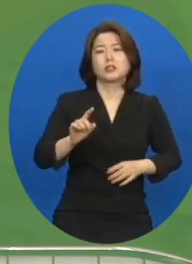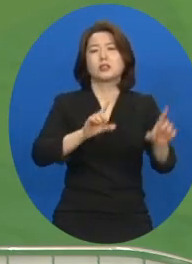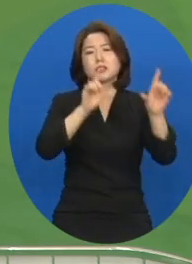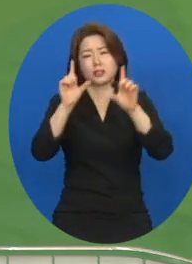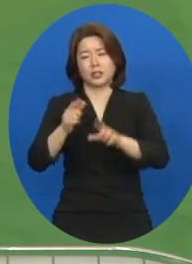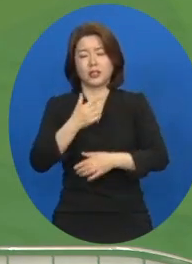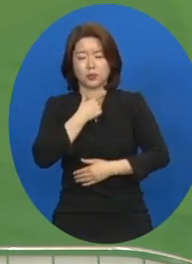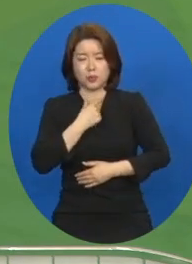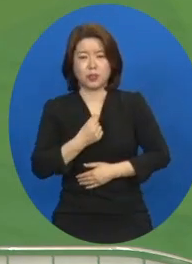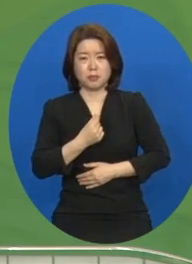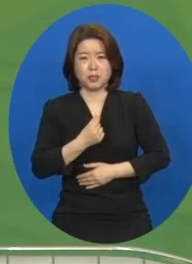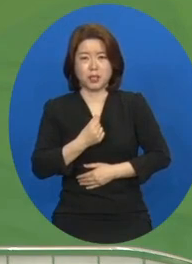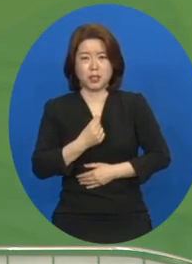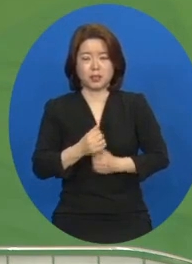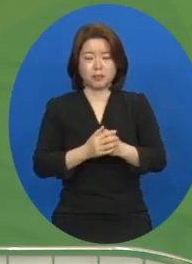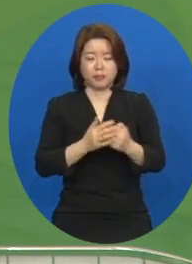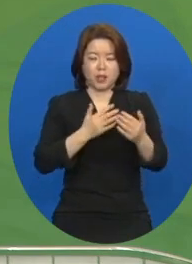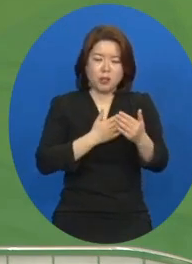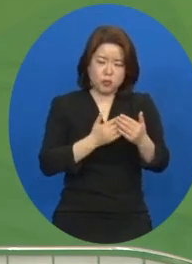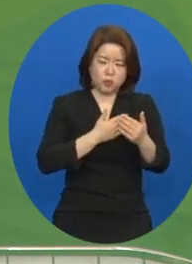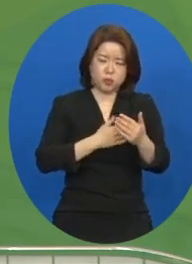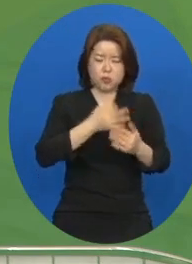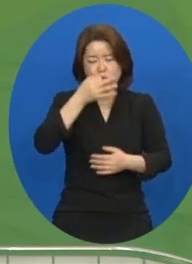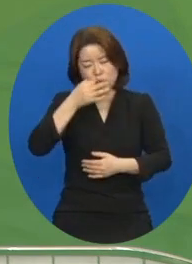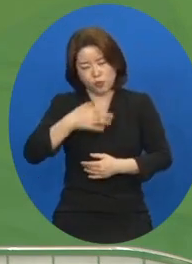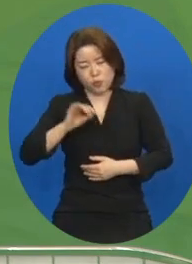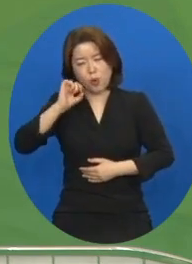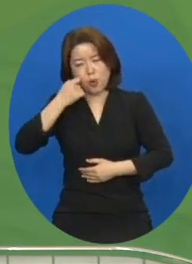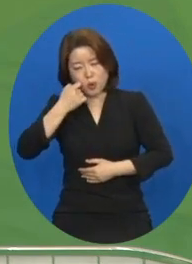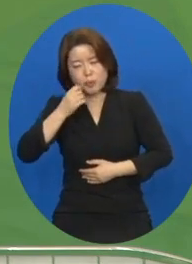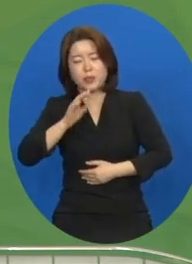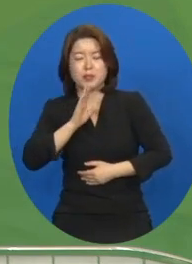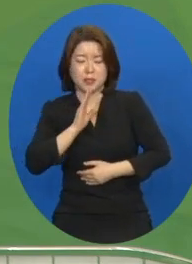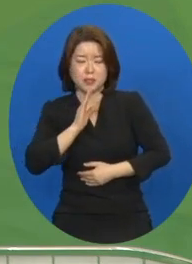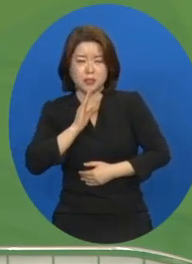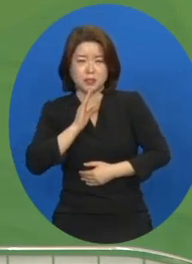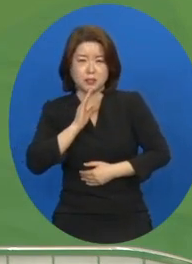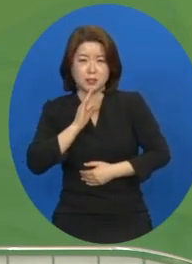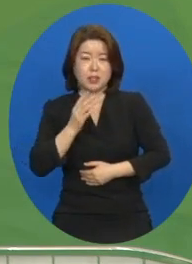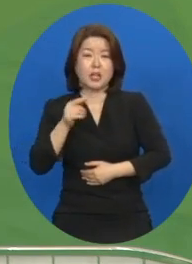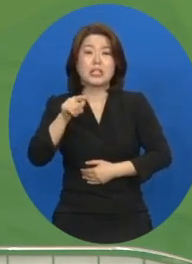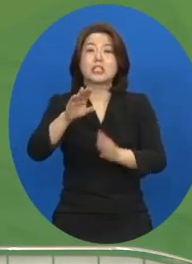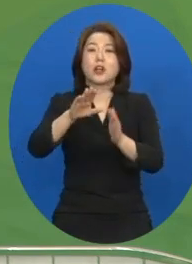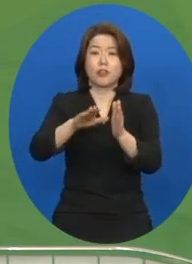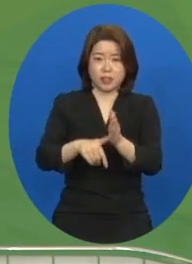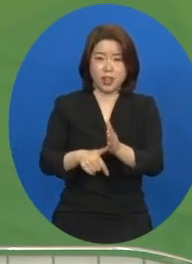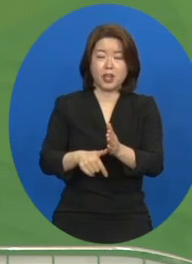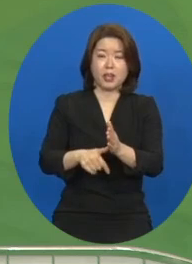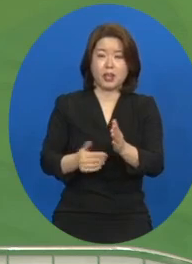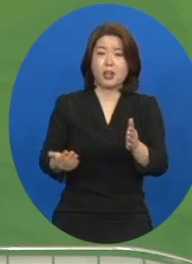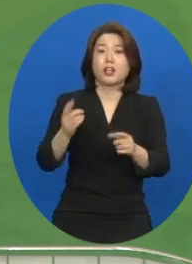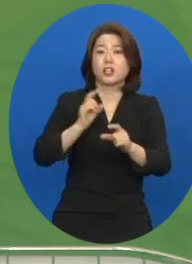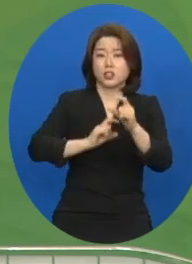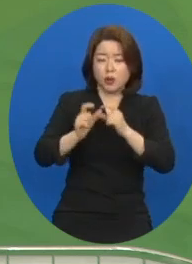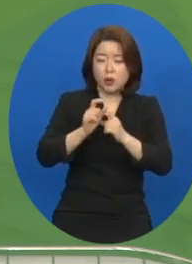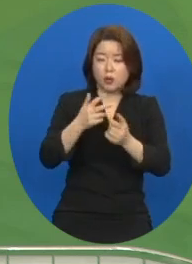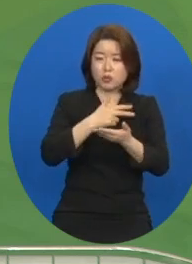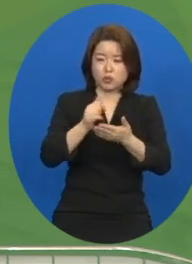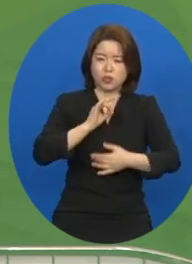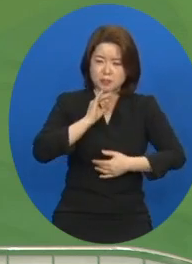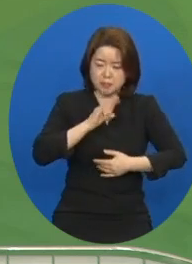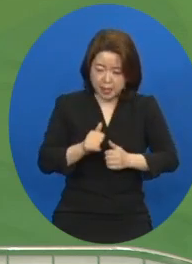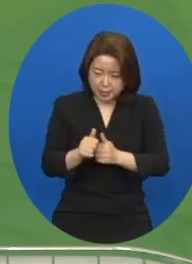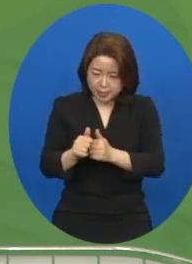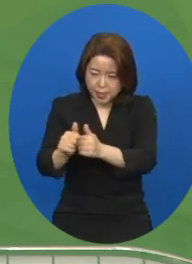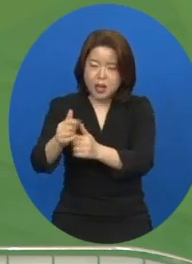해주소서. 두렵고 힘들고 어려운 때가 됐습니다. 이런 때일수록 주님만 따라가야